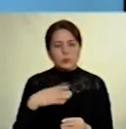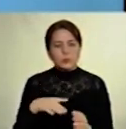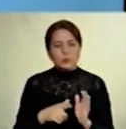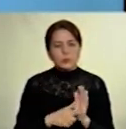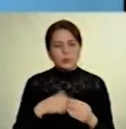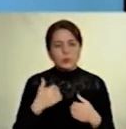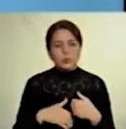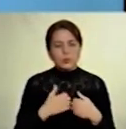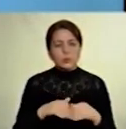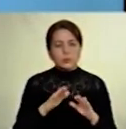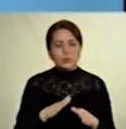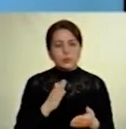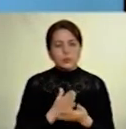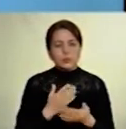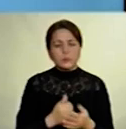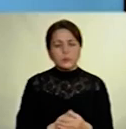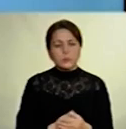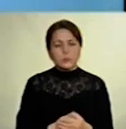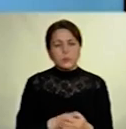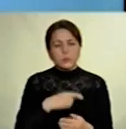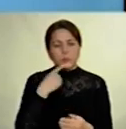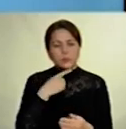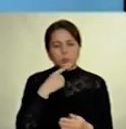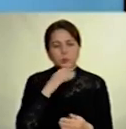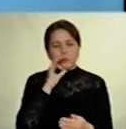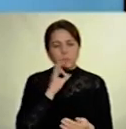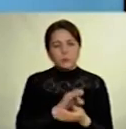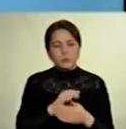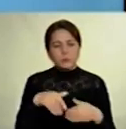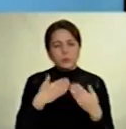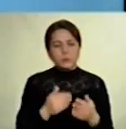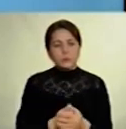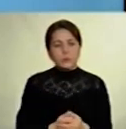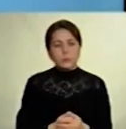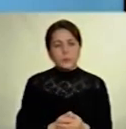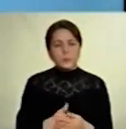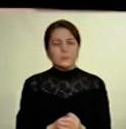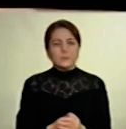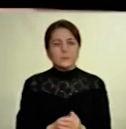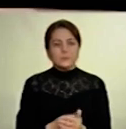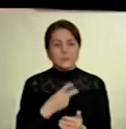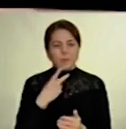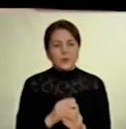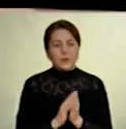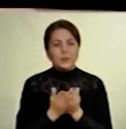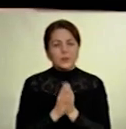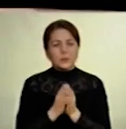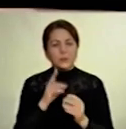1.147 ni orasida joylashgan deb javob beramiz. Tushunib